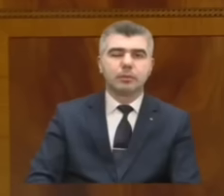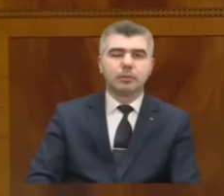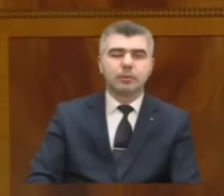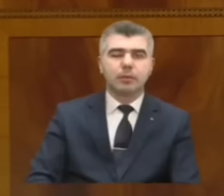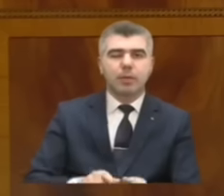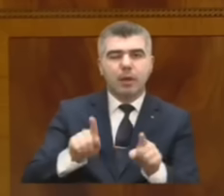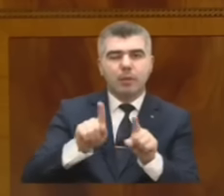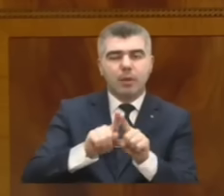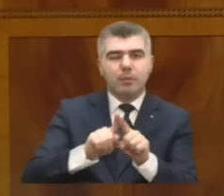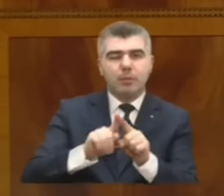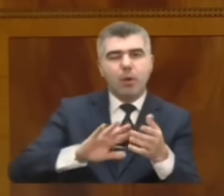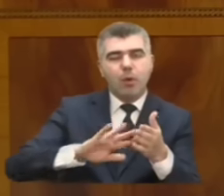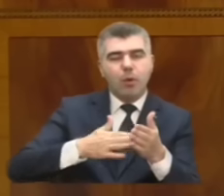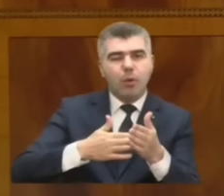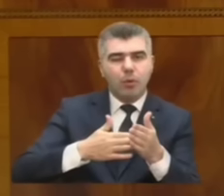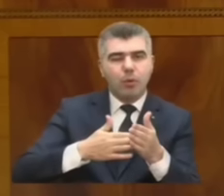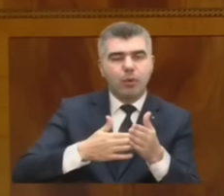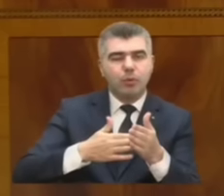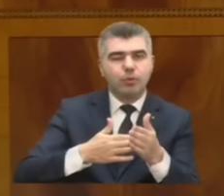الراهنة